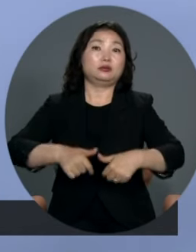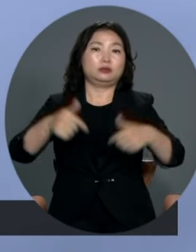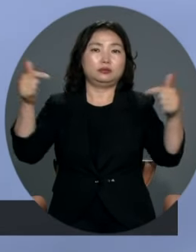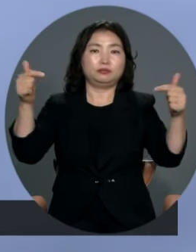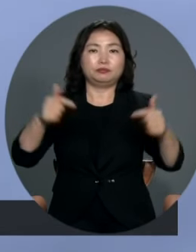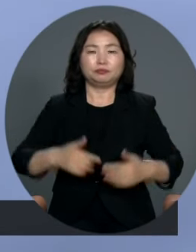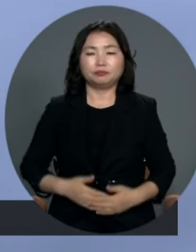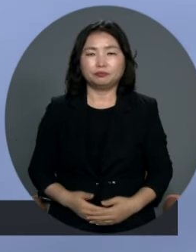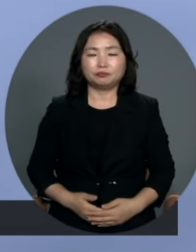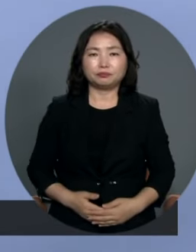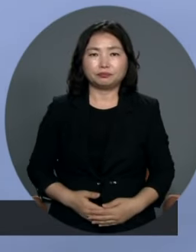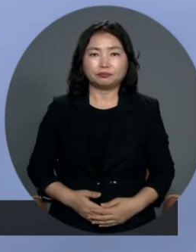것으로 나타났습니다